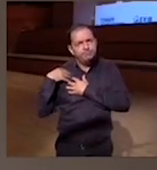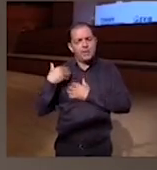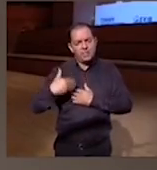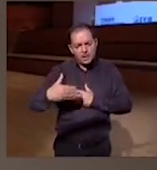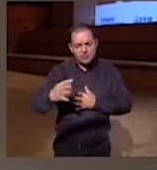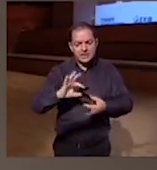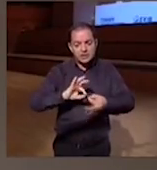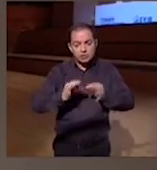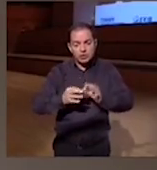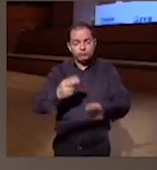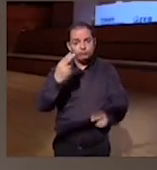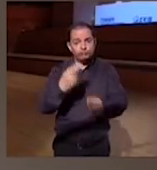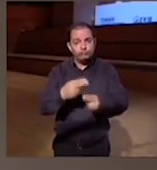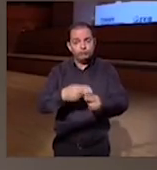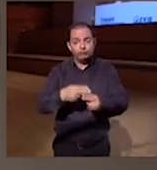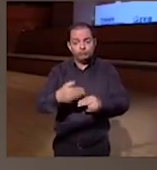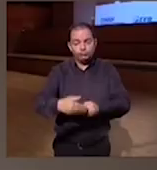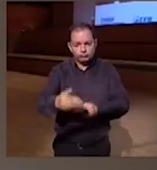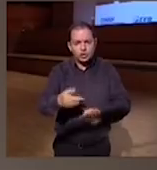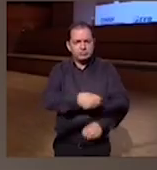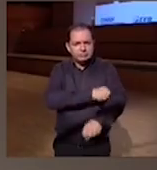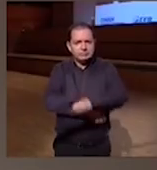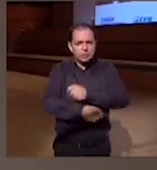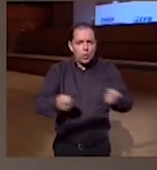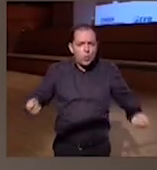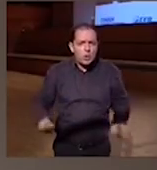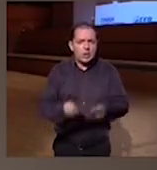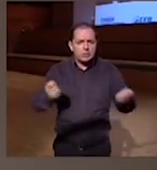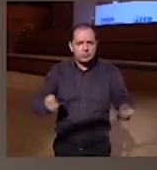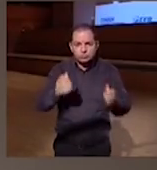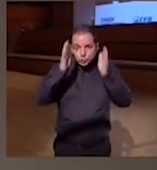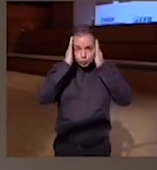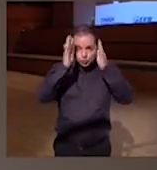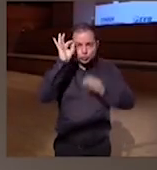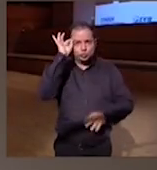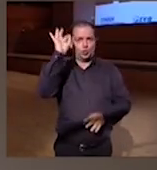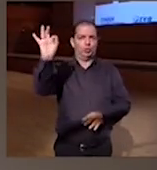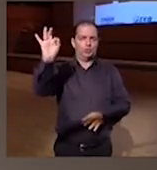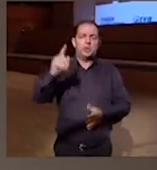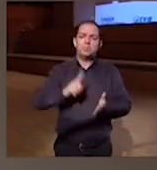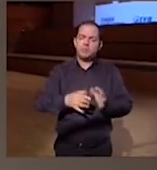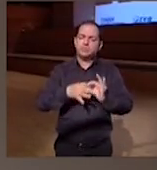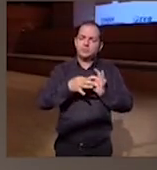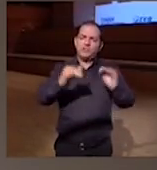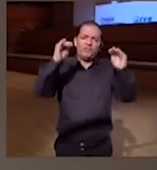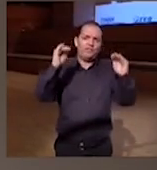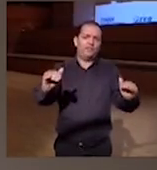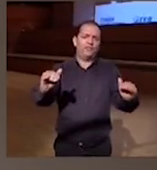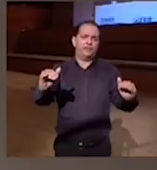στιγμών, όλοι εργαζόμαστε πυρετωδώς για το σκοπό αυτό και πρέπει να συνεχίσουμε στον ίδιο ρυθμό.